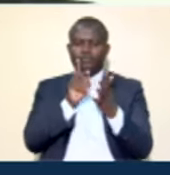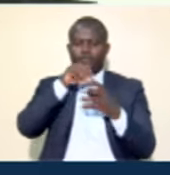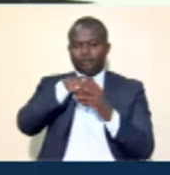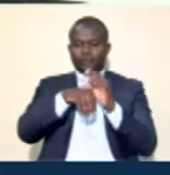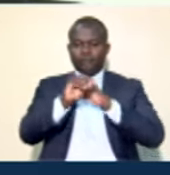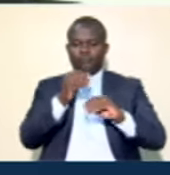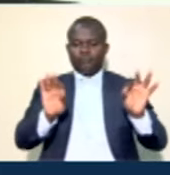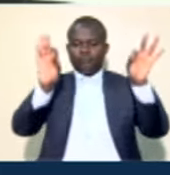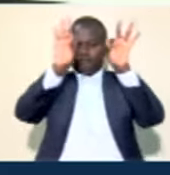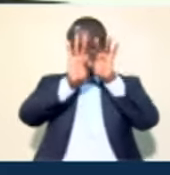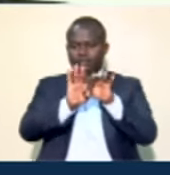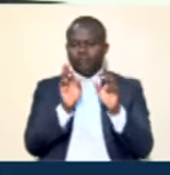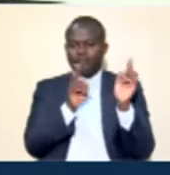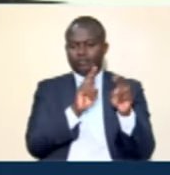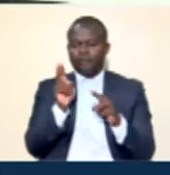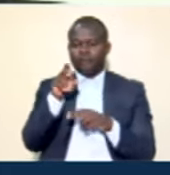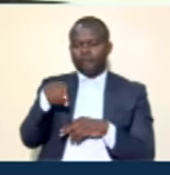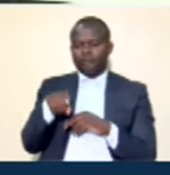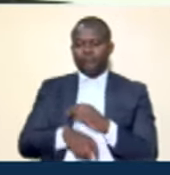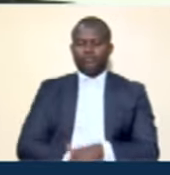ibicuruzwa by'ingenzi dusanzwe dukenera.